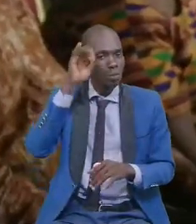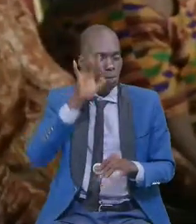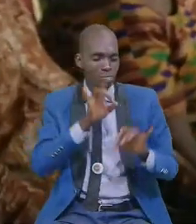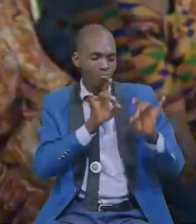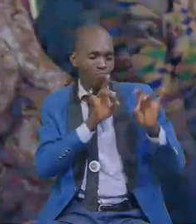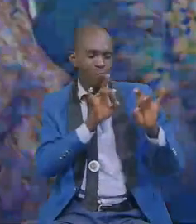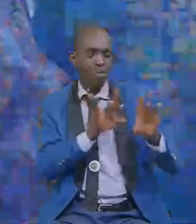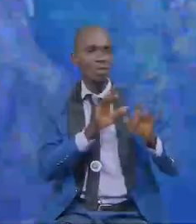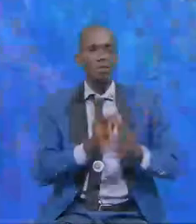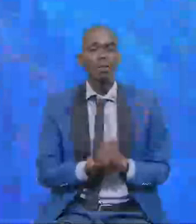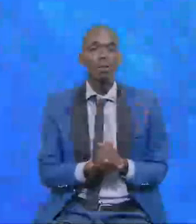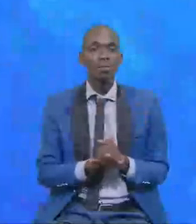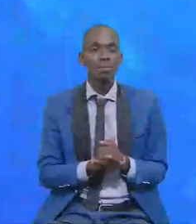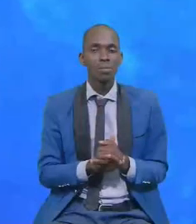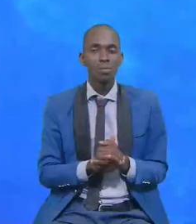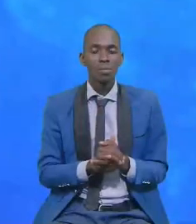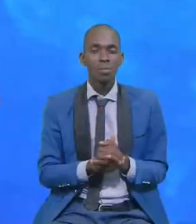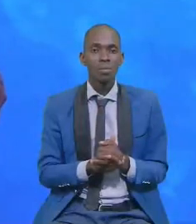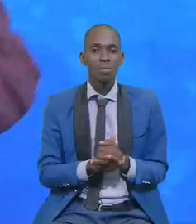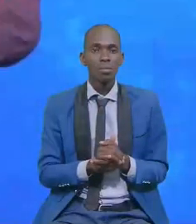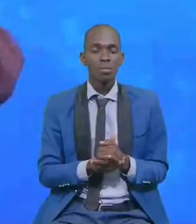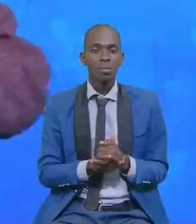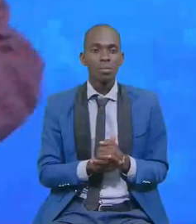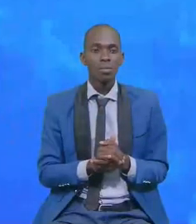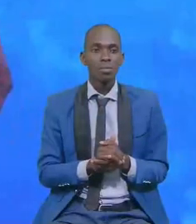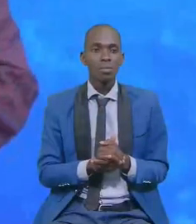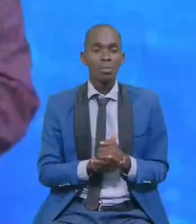L'idolâtrie, la magie, les inimitiés.